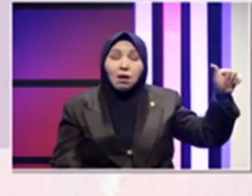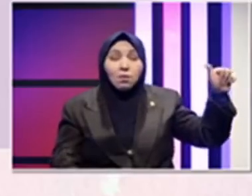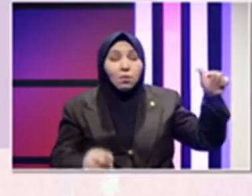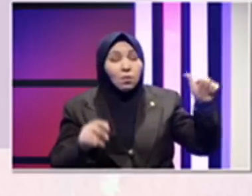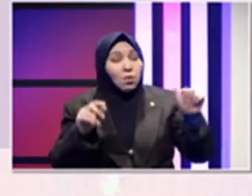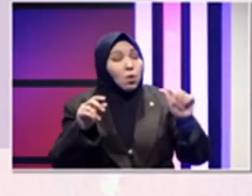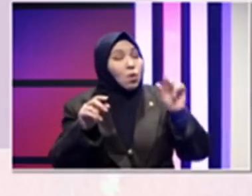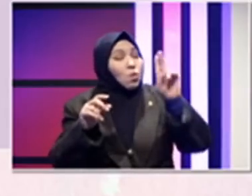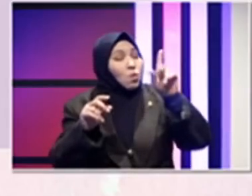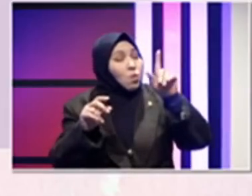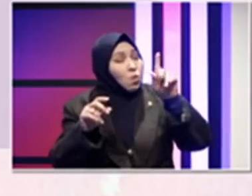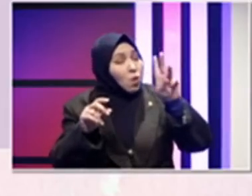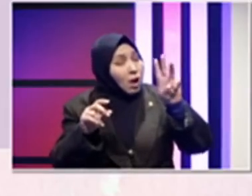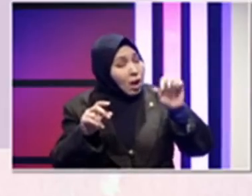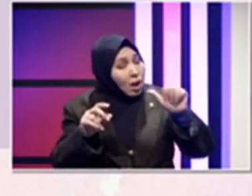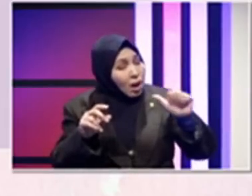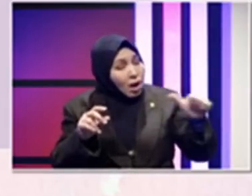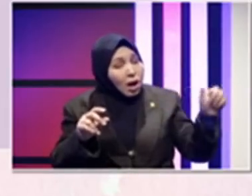ahya'u walal